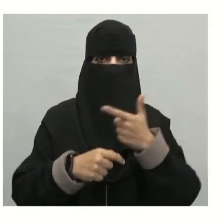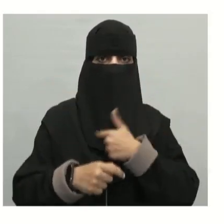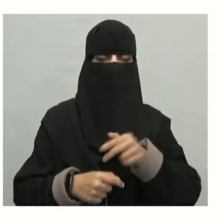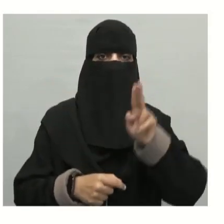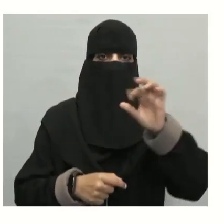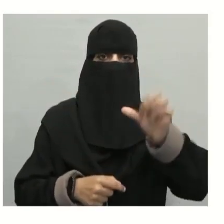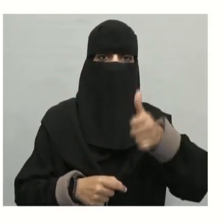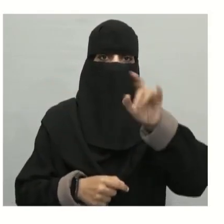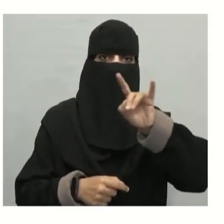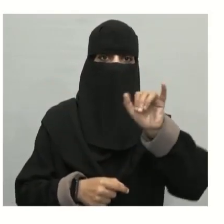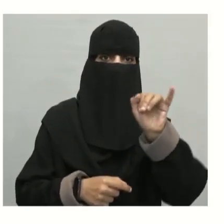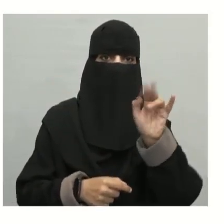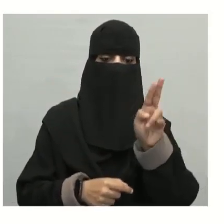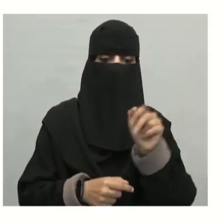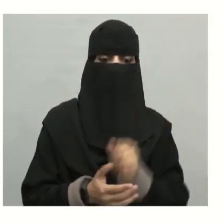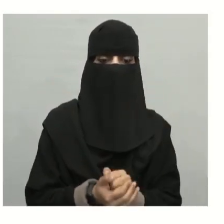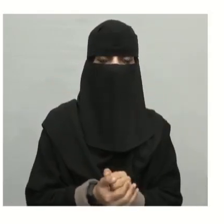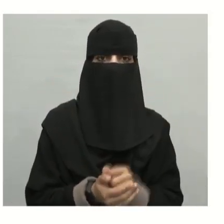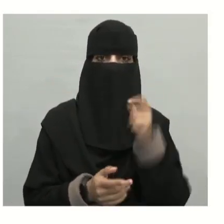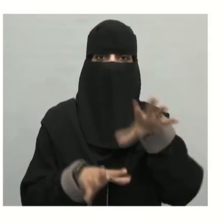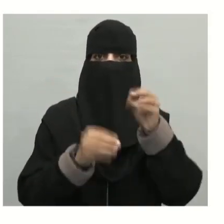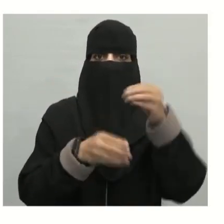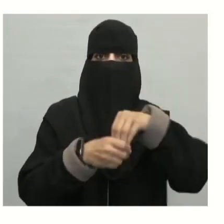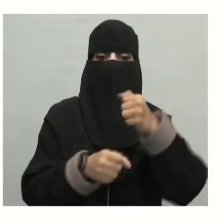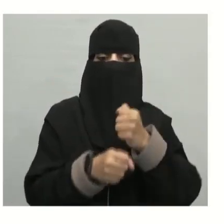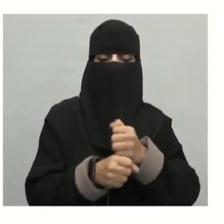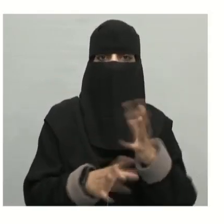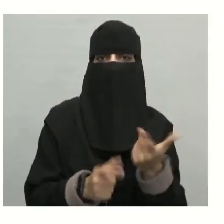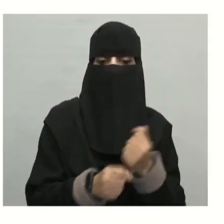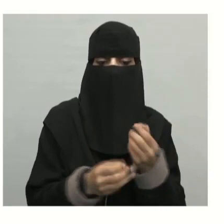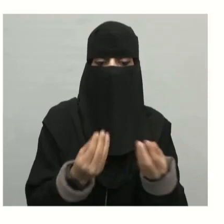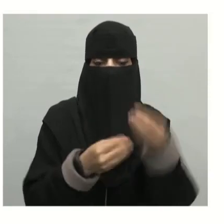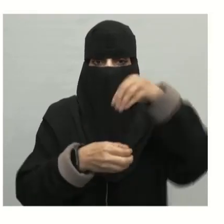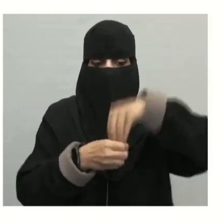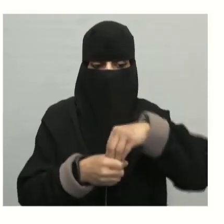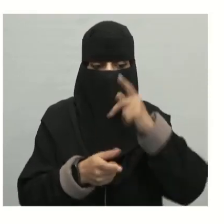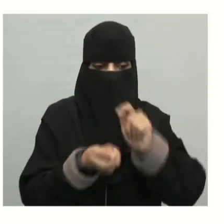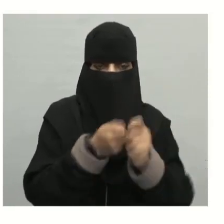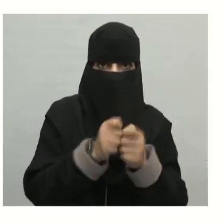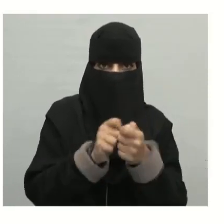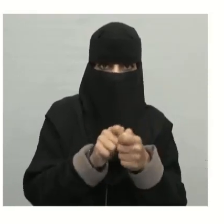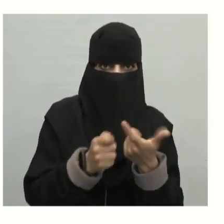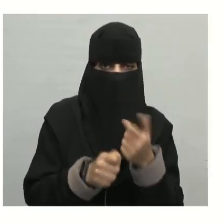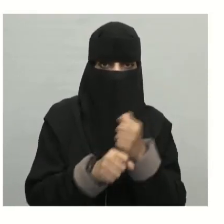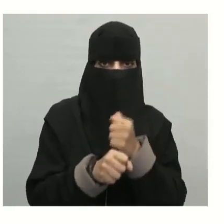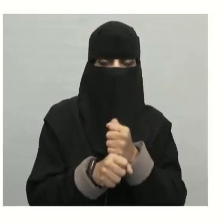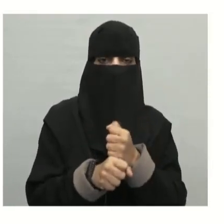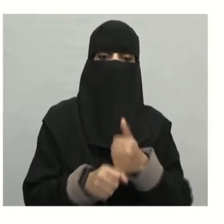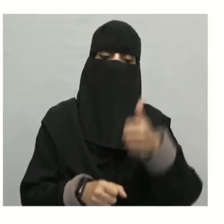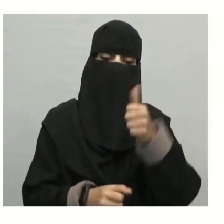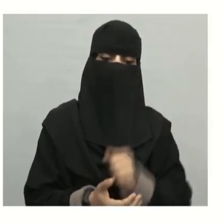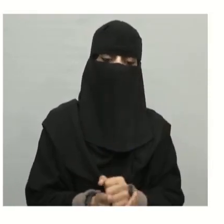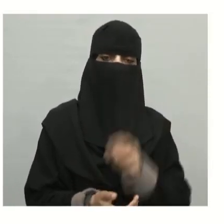كيف اعالج الخامات يتم استخراج الفلزات من الارض تسمى بطريقه تسمى التعديل اذا نستخرجها بطريقه التعدين